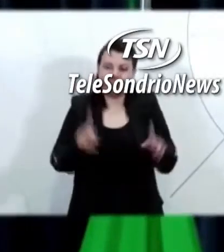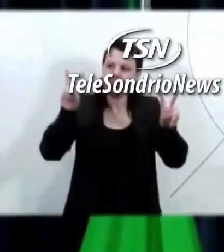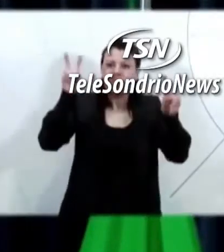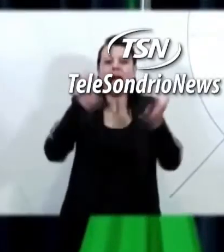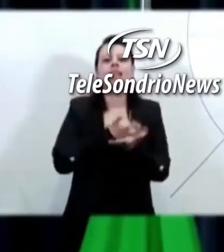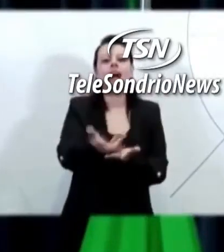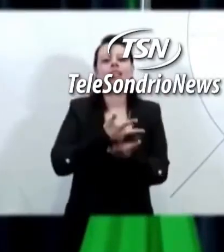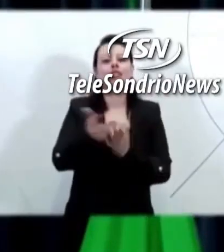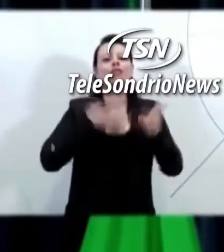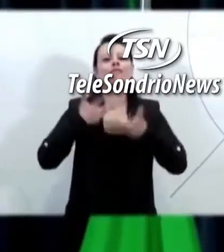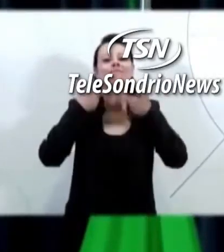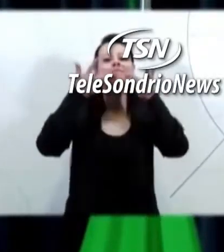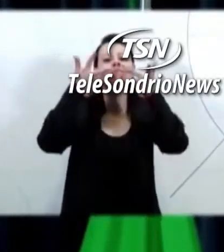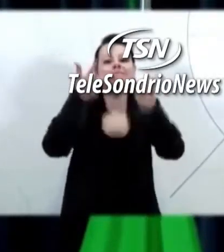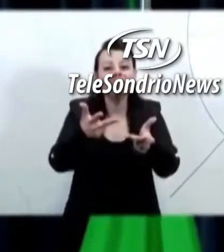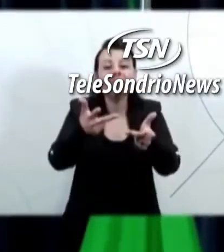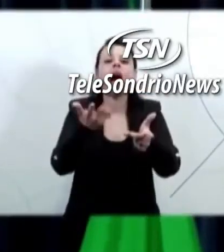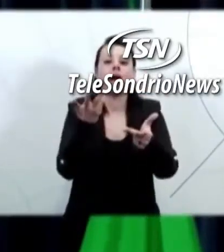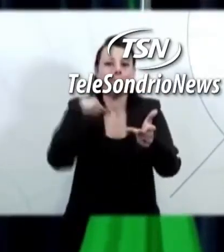quello che dovremmo fare portarla nel concreto e attivarla